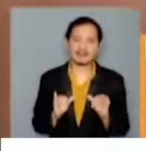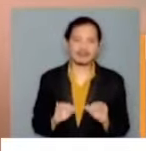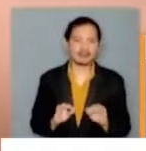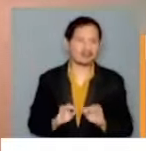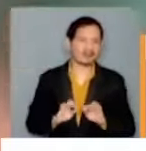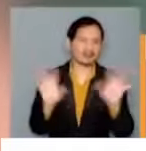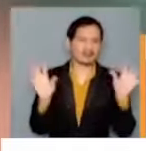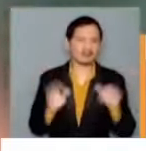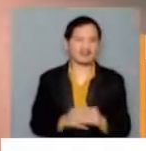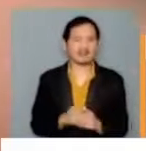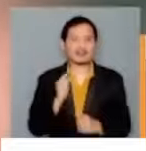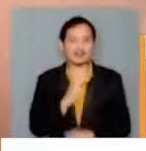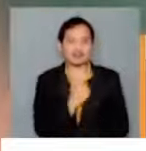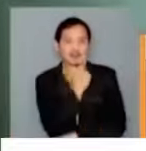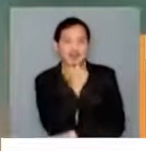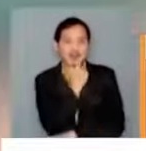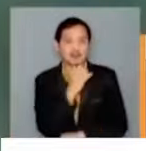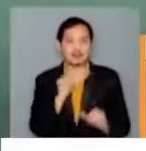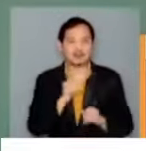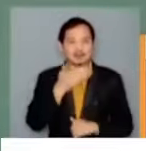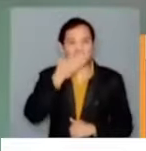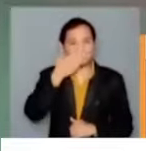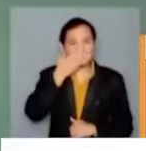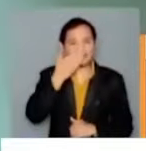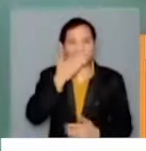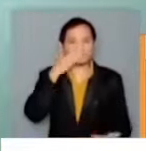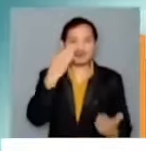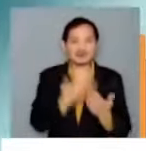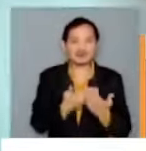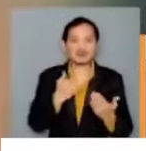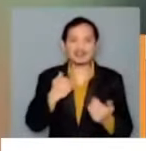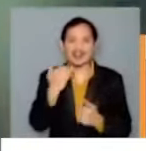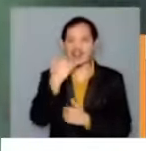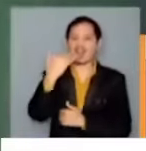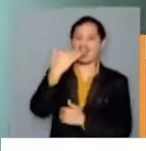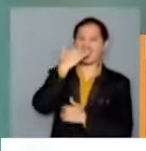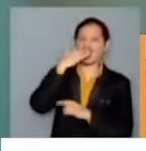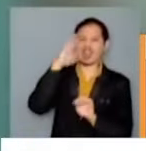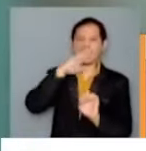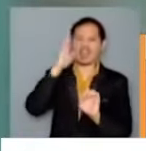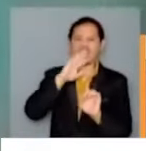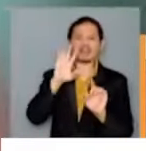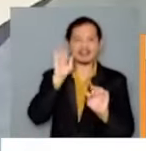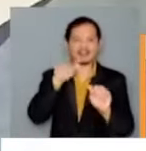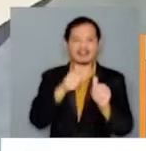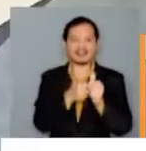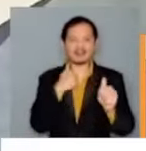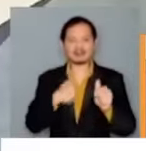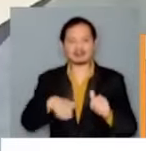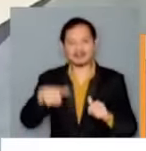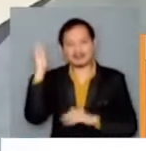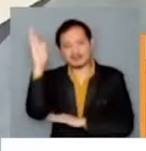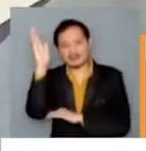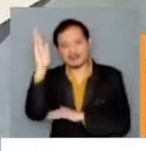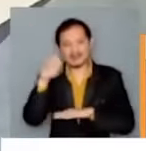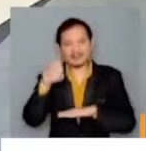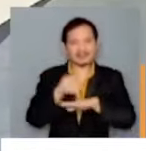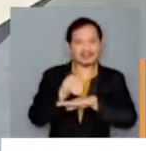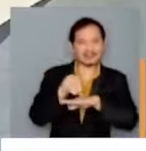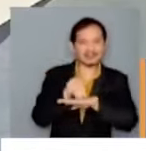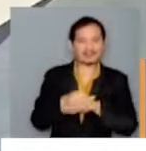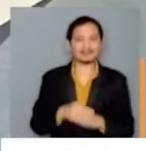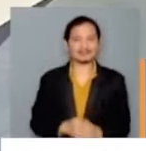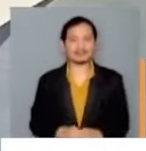pa. Thank you, Doc. Ano pong madalas na kinoconsult sa inyo ng mga followers niyo po, Doc? Opo. Karamihan naman ang mga